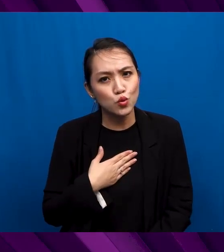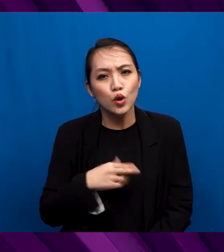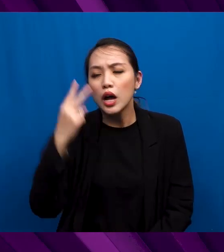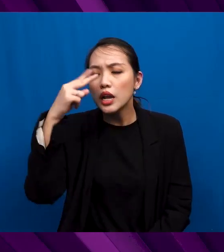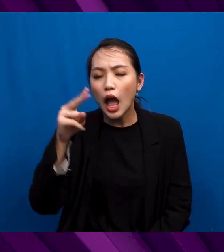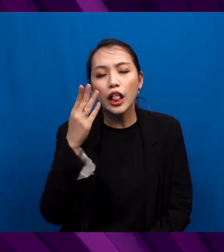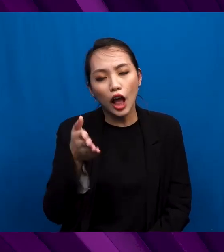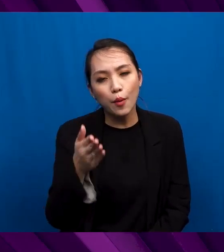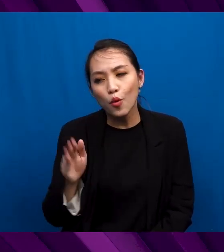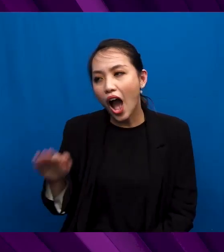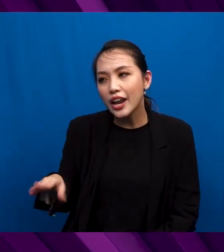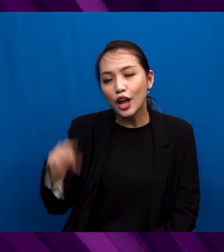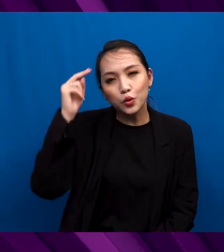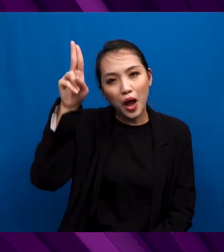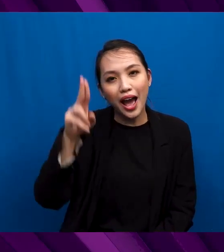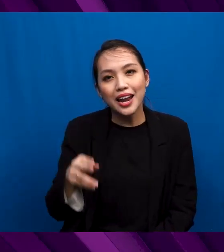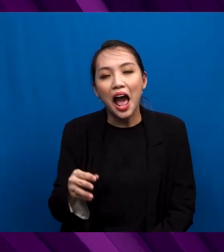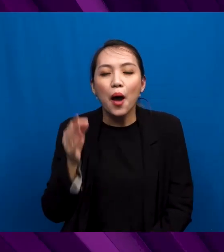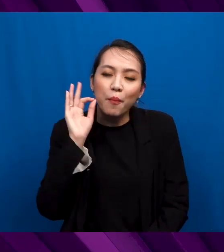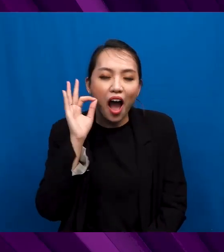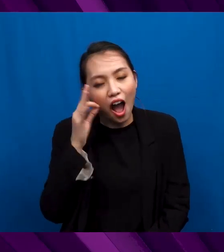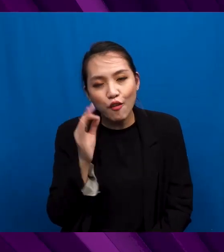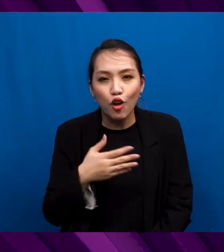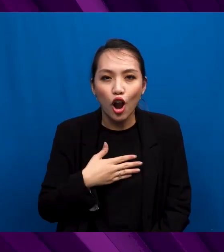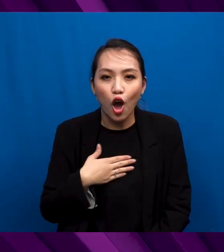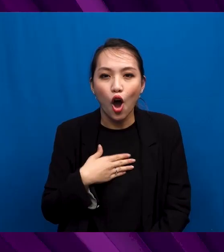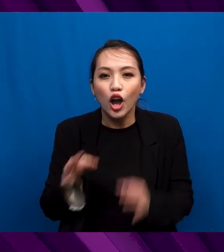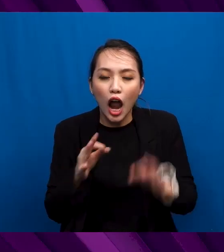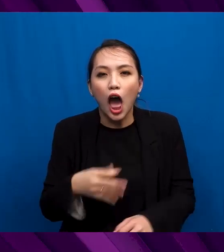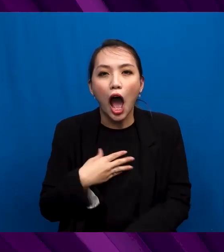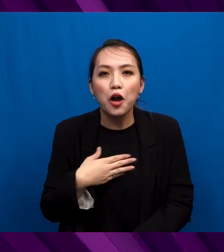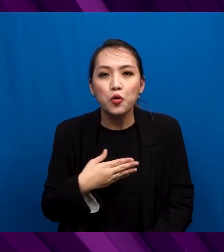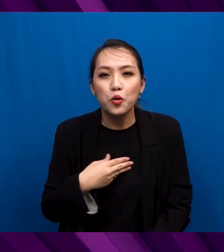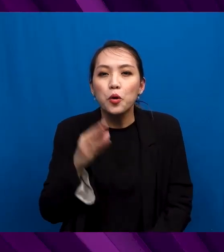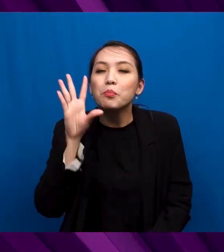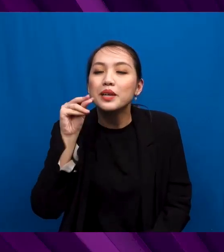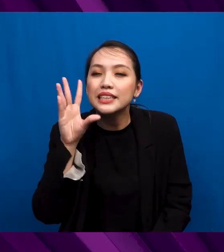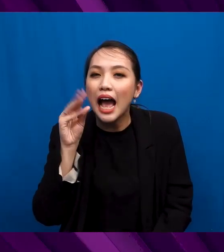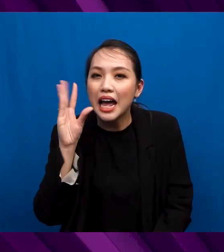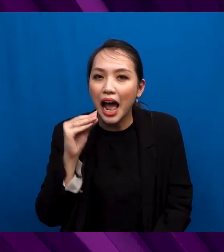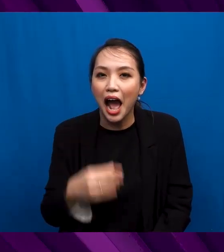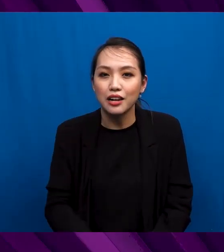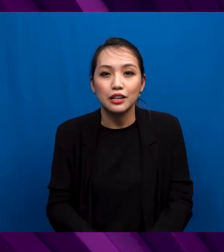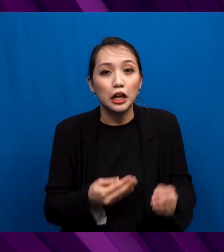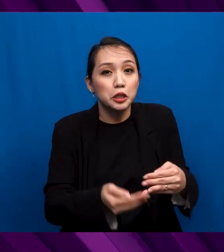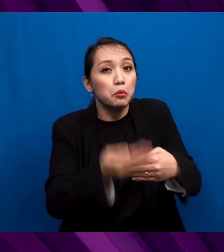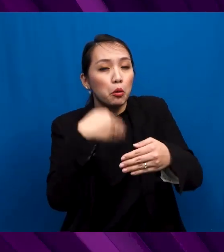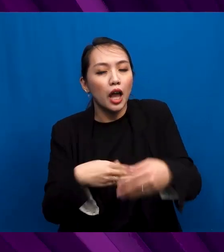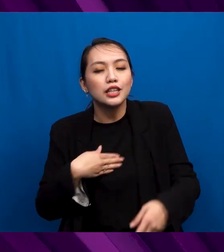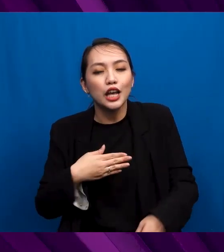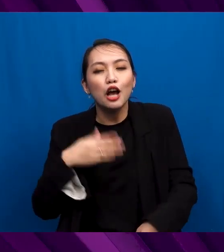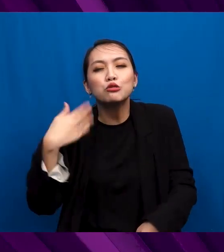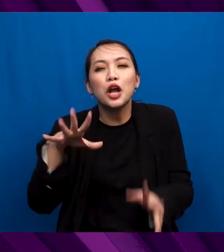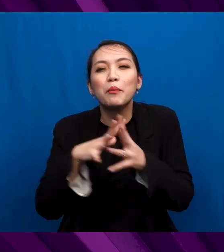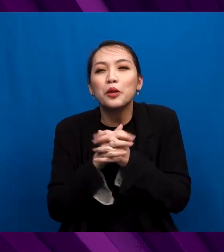Tuhan, sorry ya lancang, sorry kalau saya lancang, saya beranikan diri, saya sudah doa loh untuk ngomong sama Anda. Kok saya